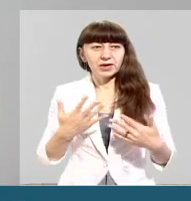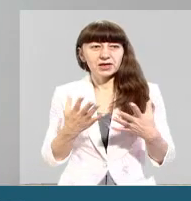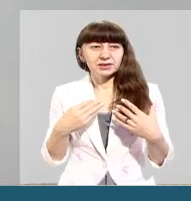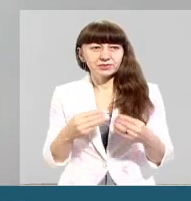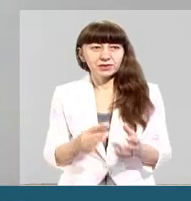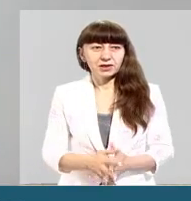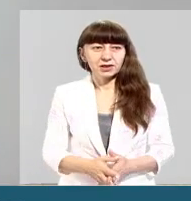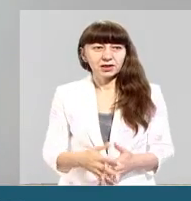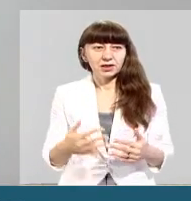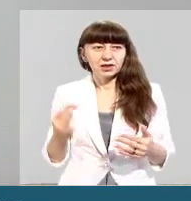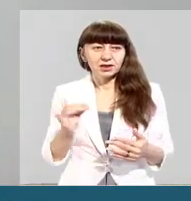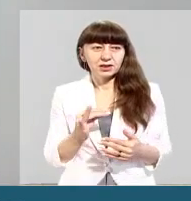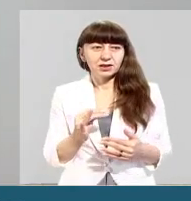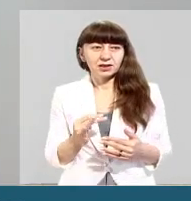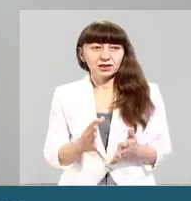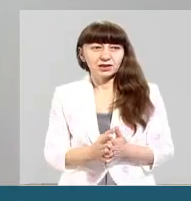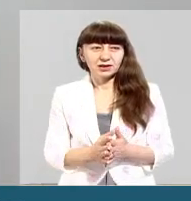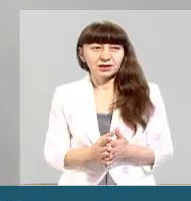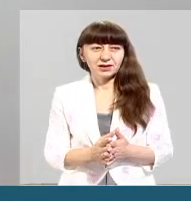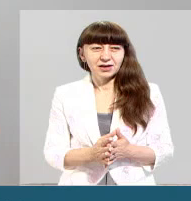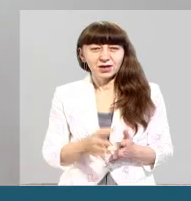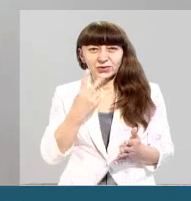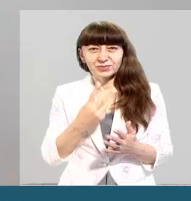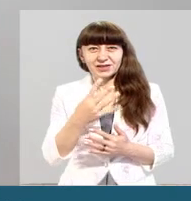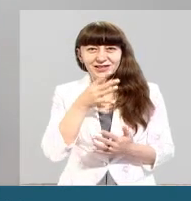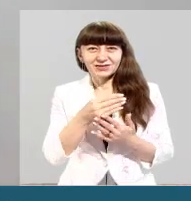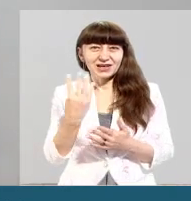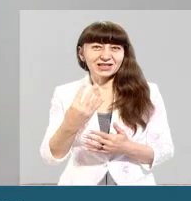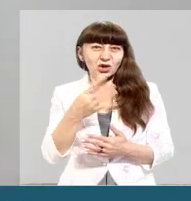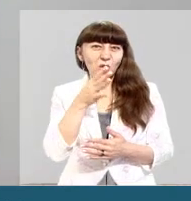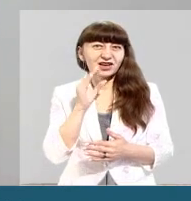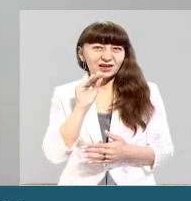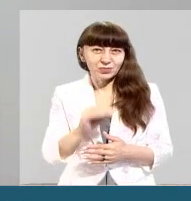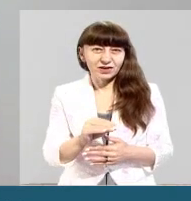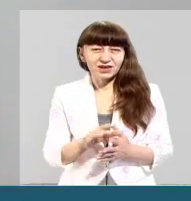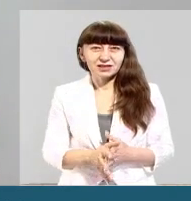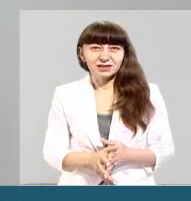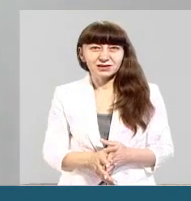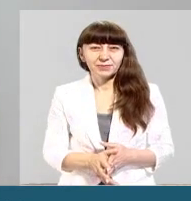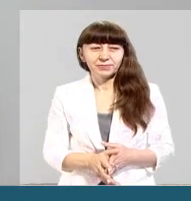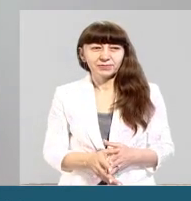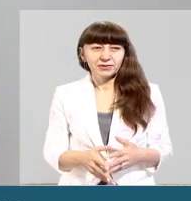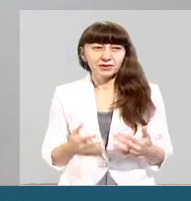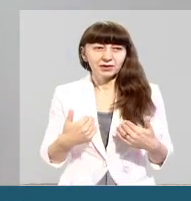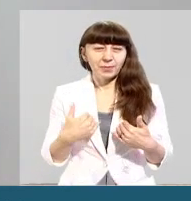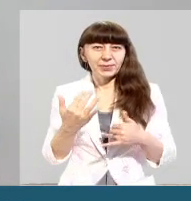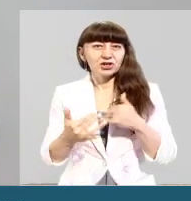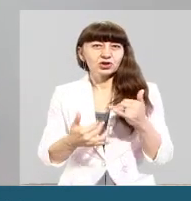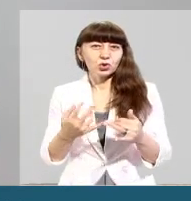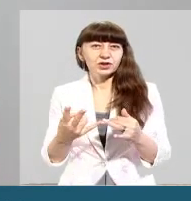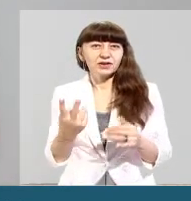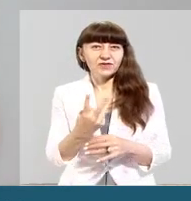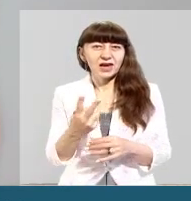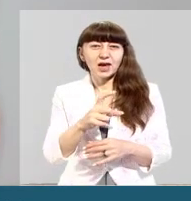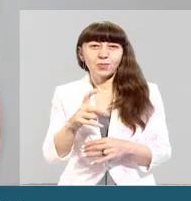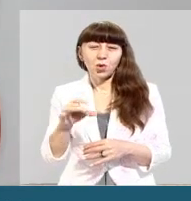семья. И, наверное, вот с высоты своих 40 лет, будем говорить, я как бы перешагнула две эпохи,